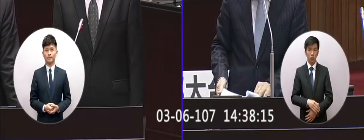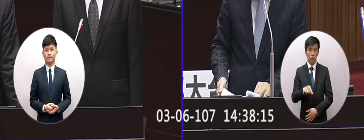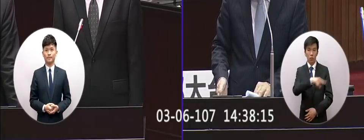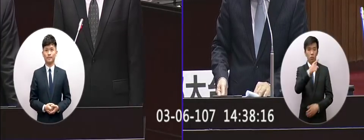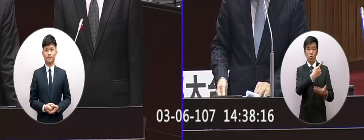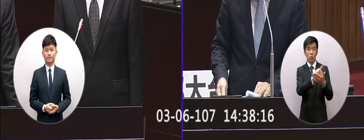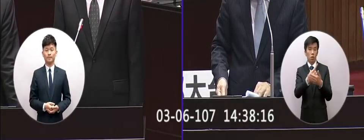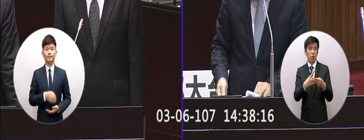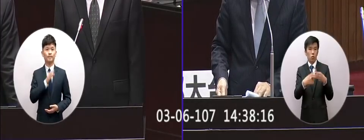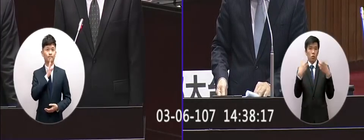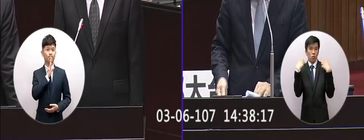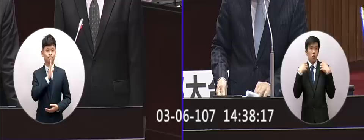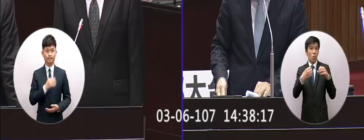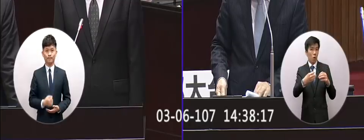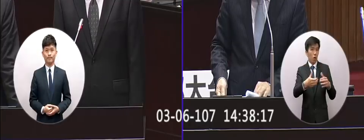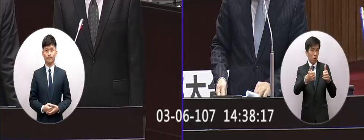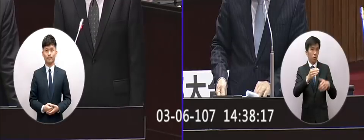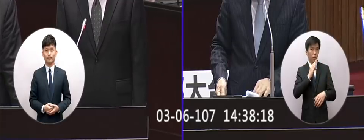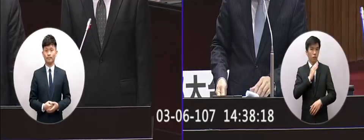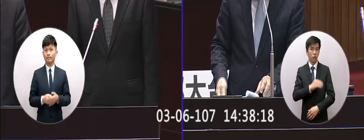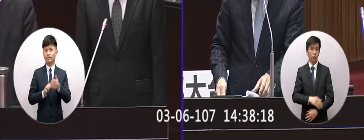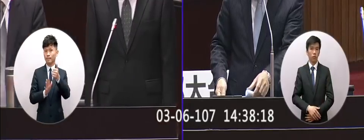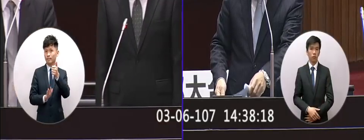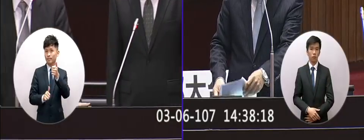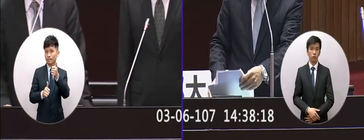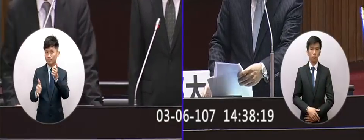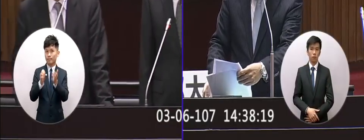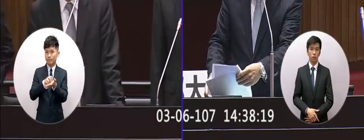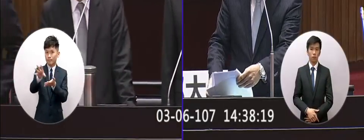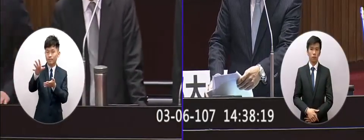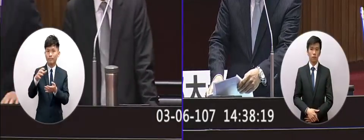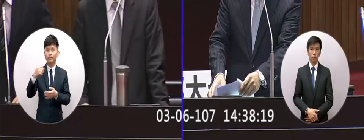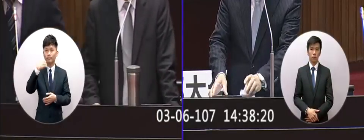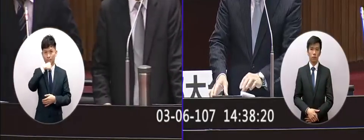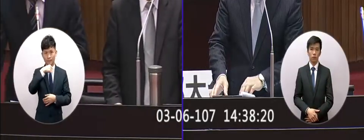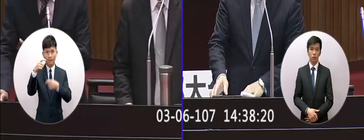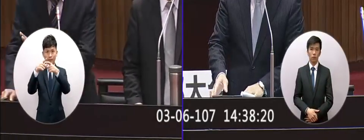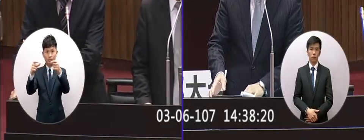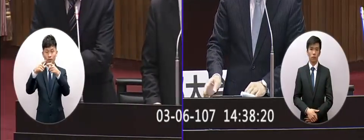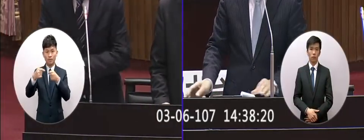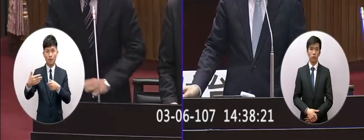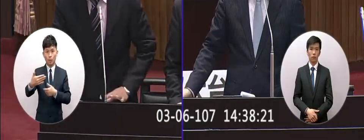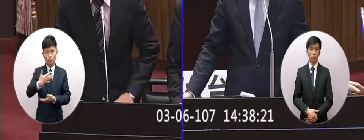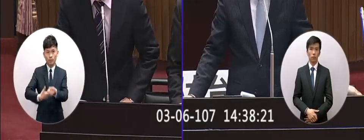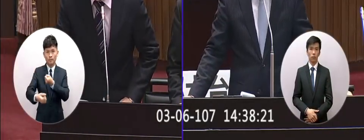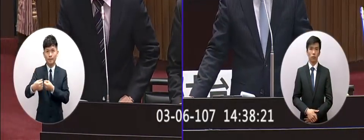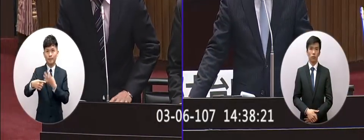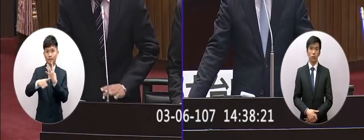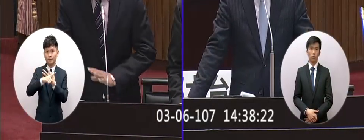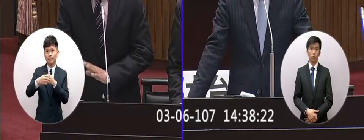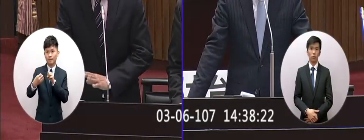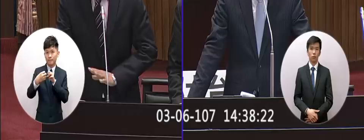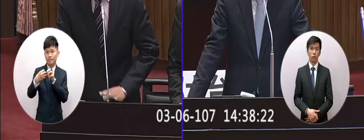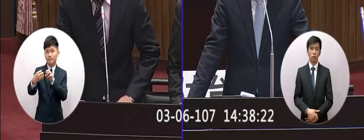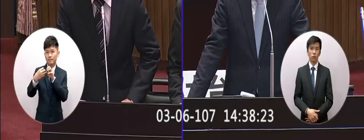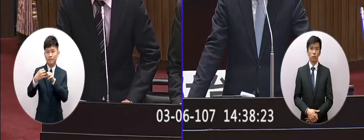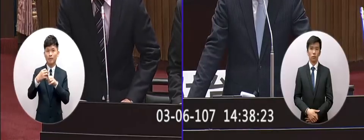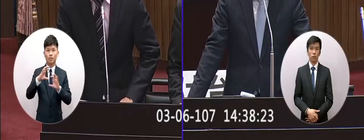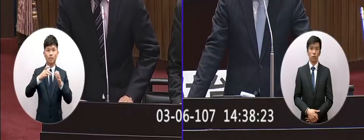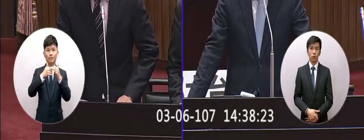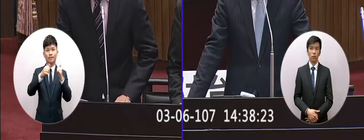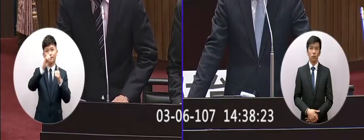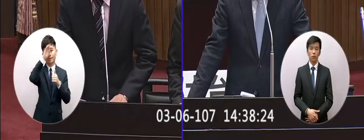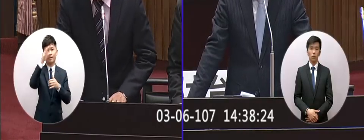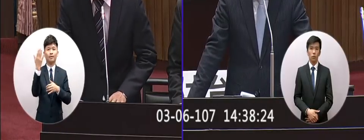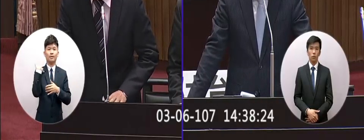判的主管单位啊。 跟委员报告，其实台日的渔业谈判，我想在国民党时期就一直谈到